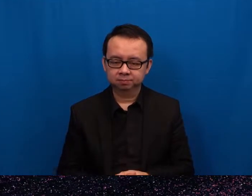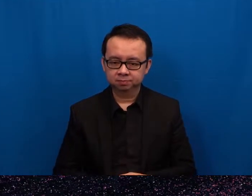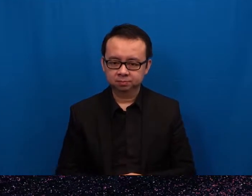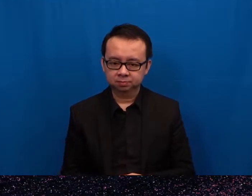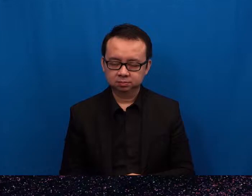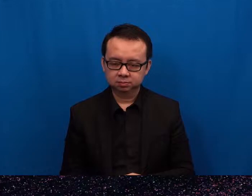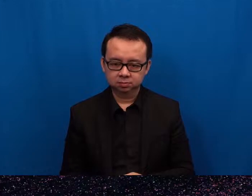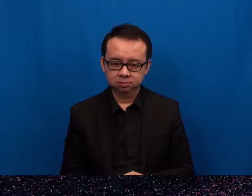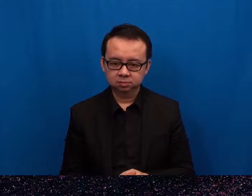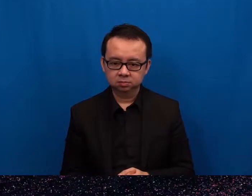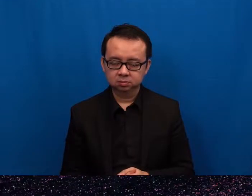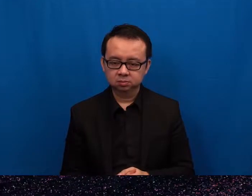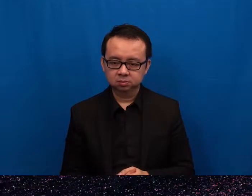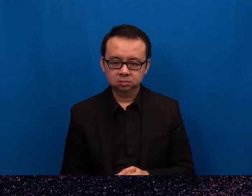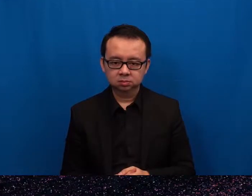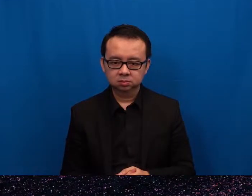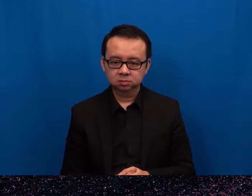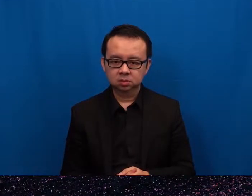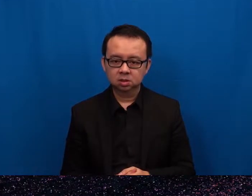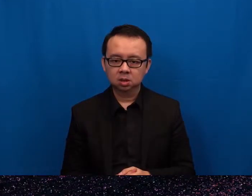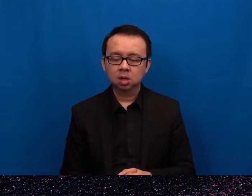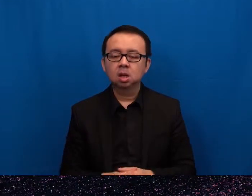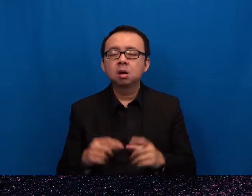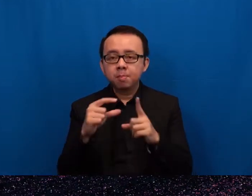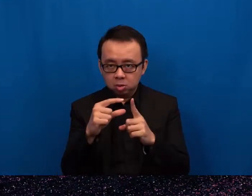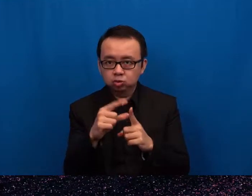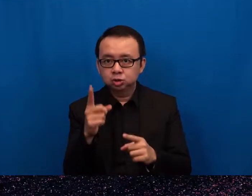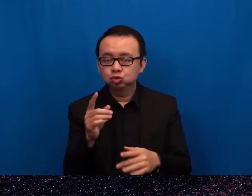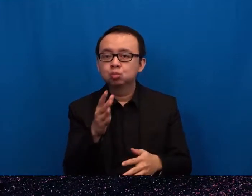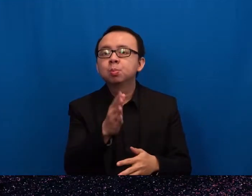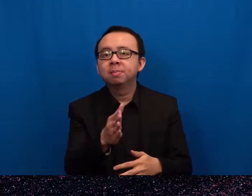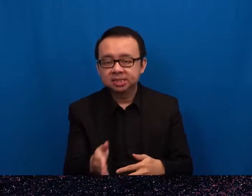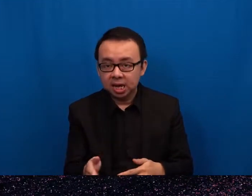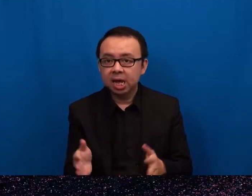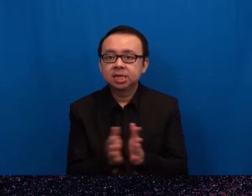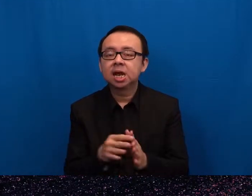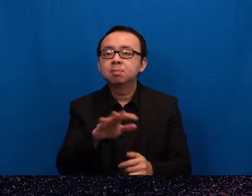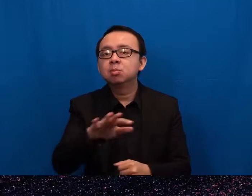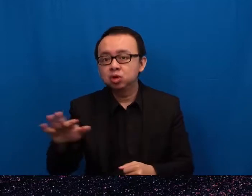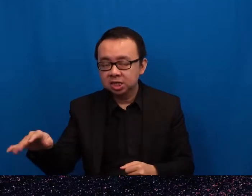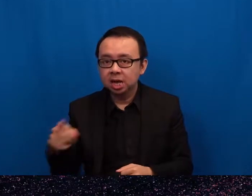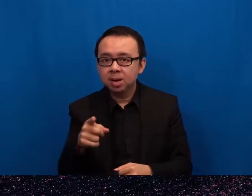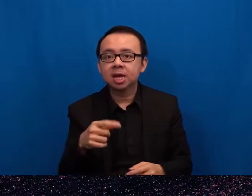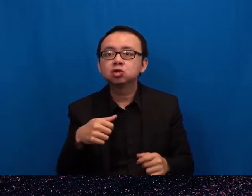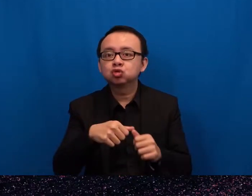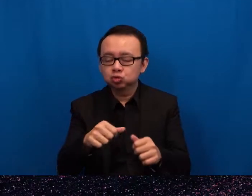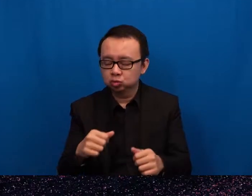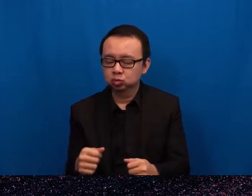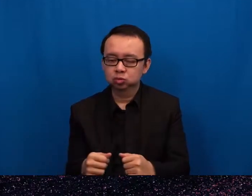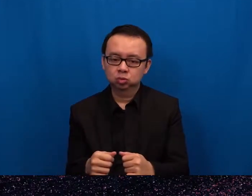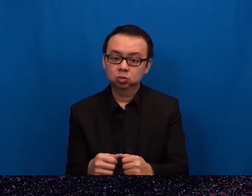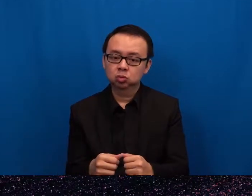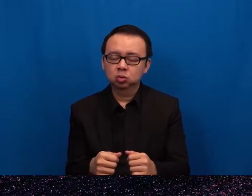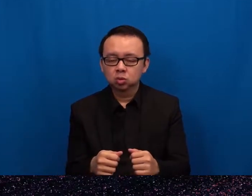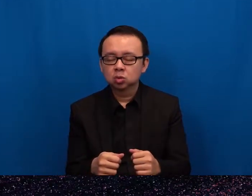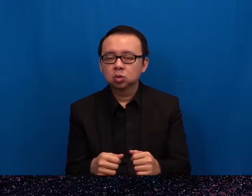disciple. Ya, dipisahkan sih dari orang-orang itu. Lalu Paulus muridkan mereka terus. Saya rasa habis itu tumbuh